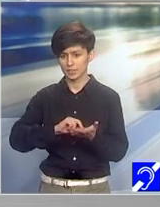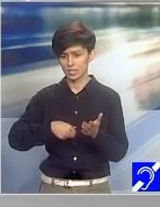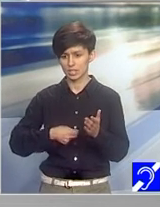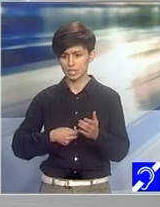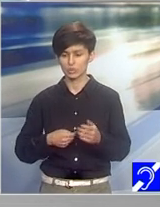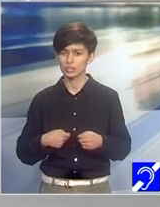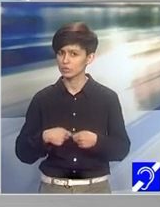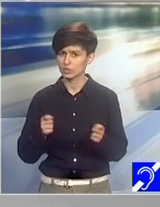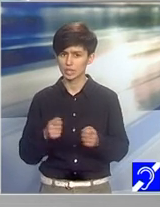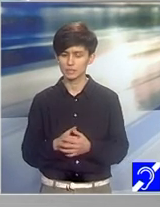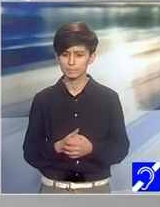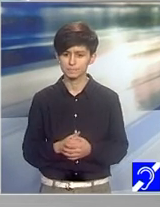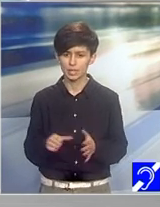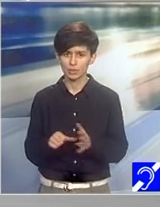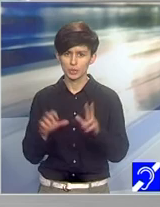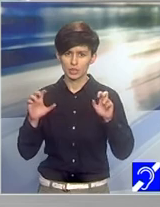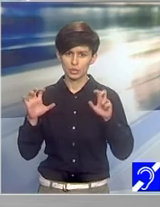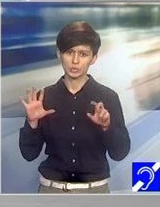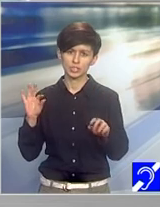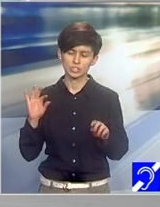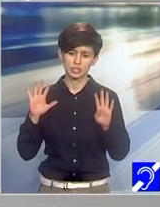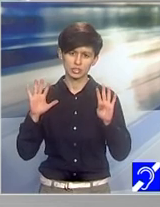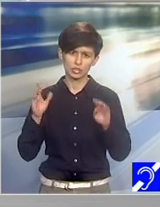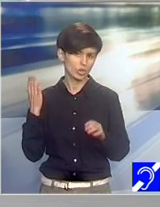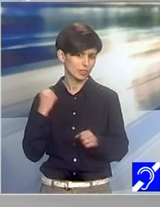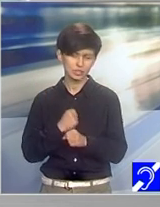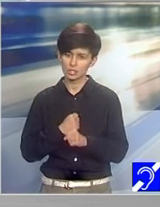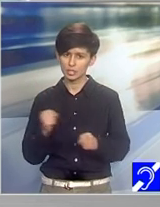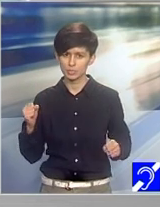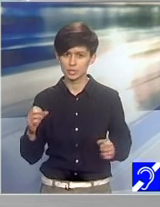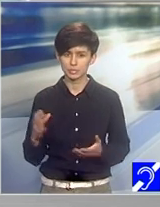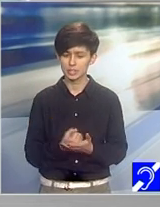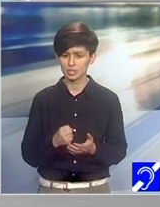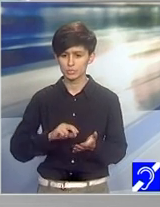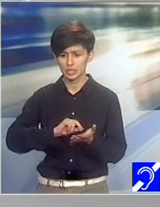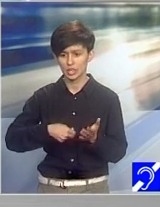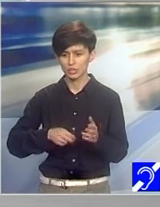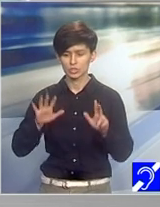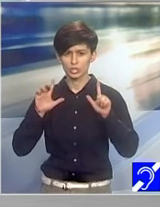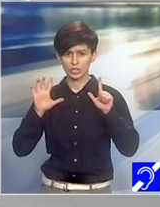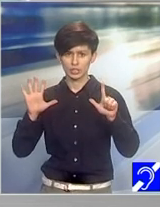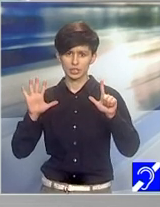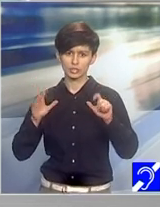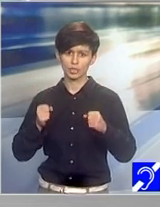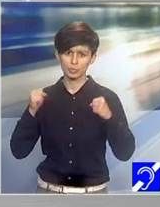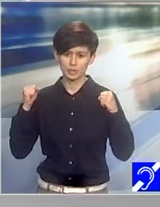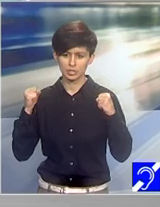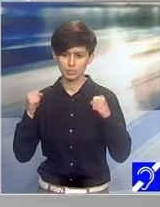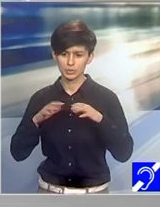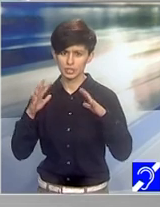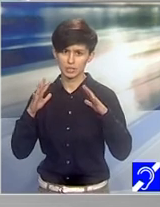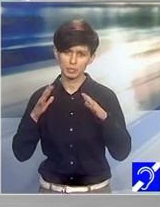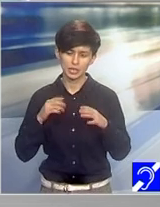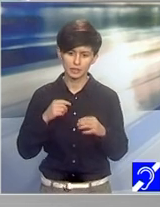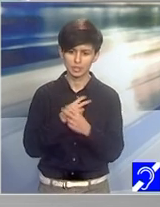în 1859 era imposibil să se obțină acordul celor 7 mari puteri ca una dintre ele, fie Rusia, fie Turcia,